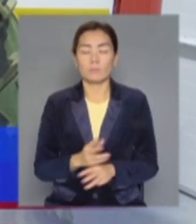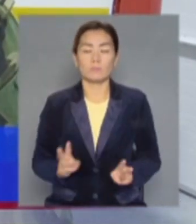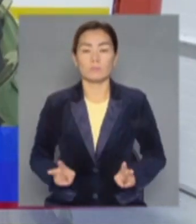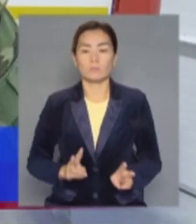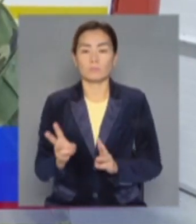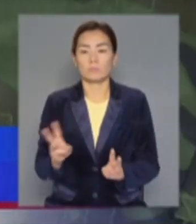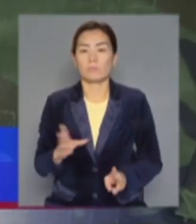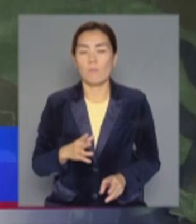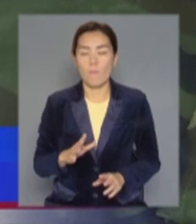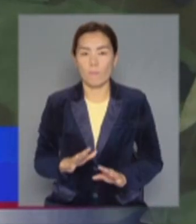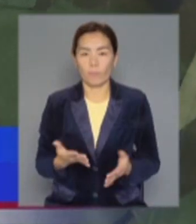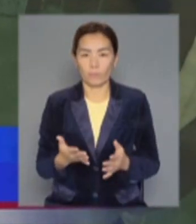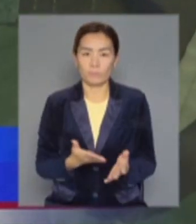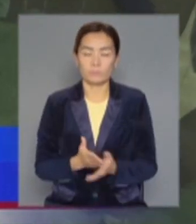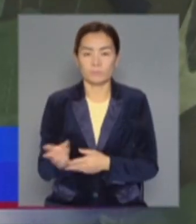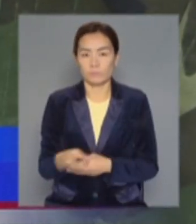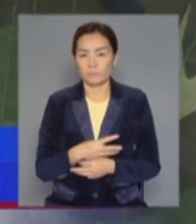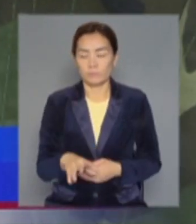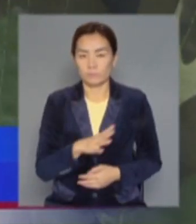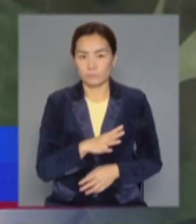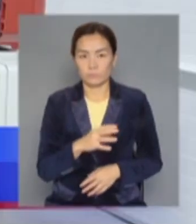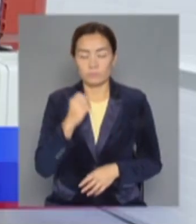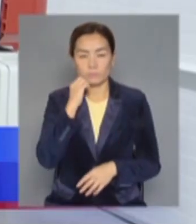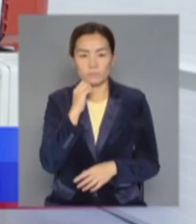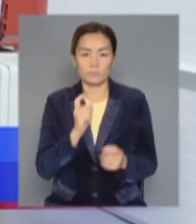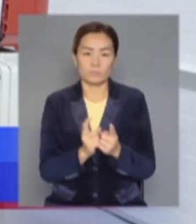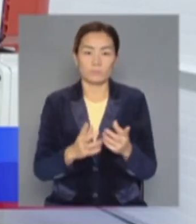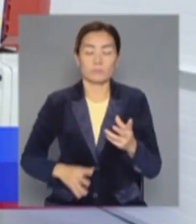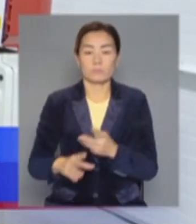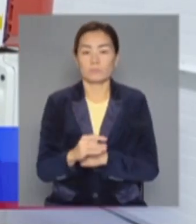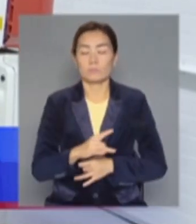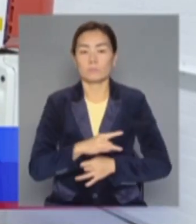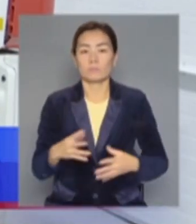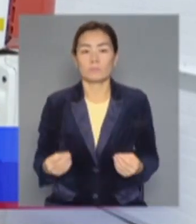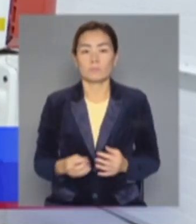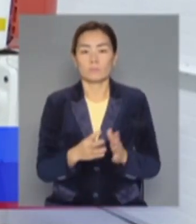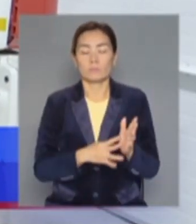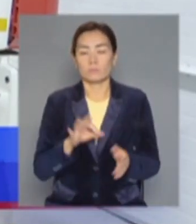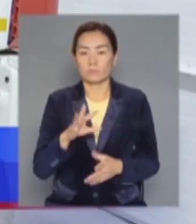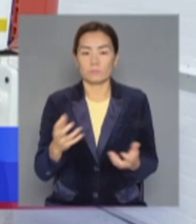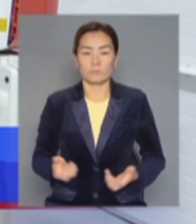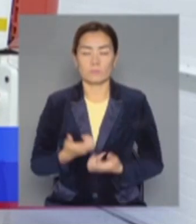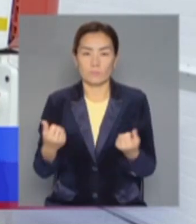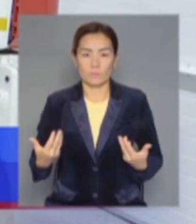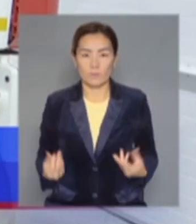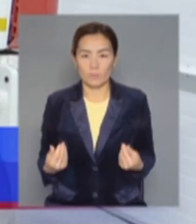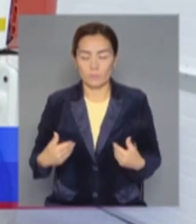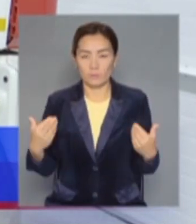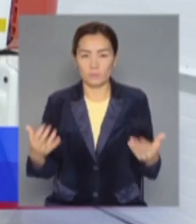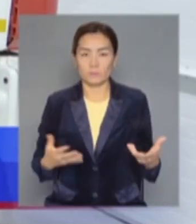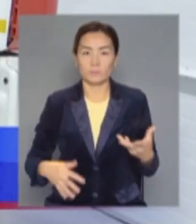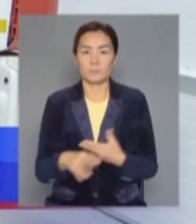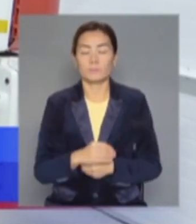соған шықтық. Құрметті әріптестер, және ардагерлер, келе жатқан 19 қазан құтқарушы күні менен шын жүректен